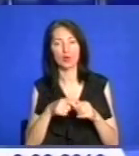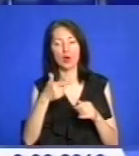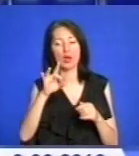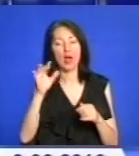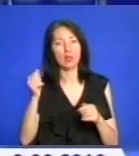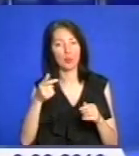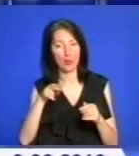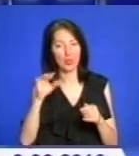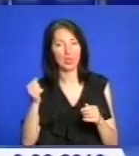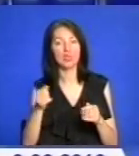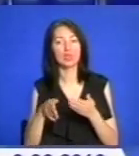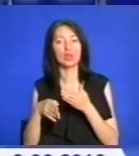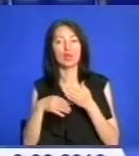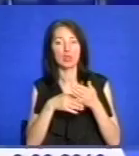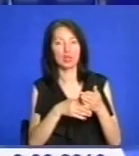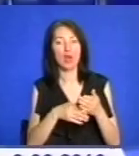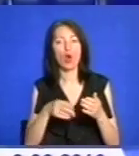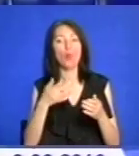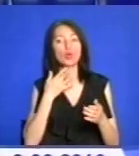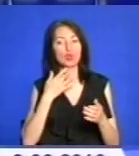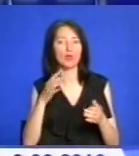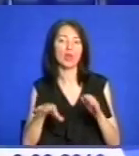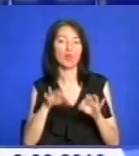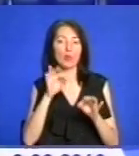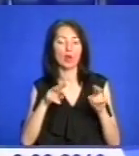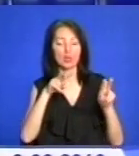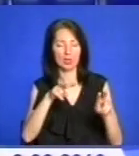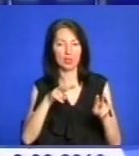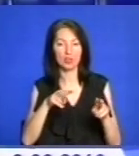Фестиваль проходить у понад 10 містах України.